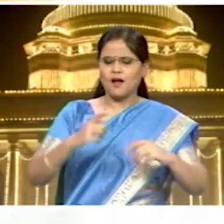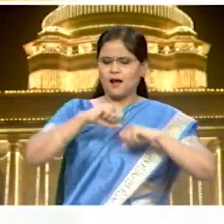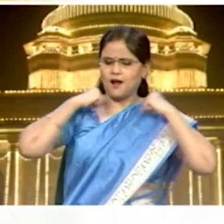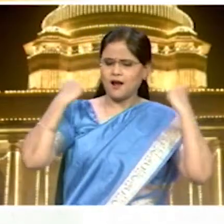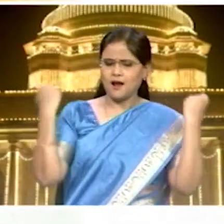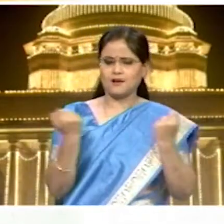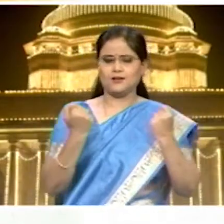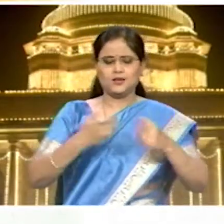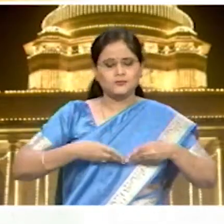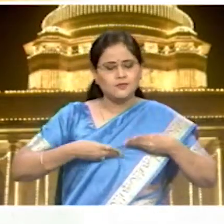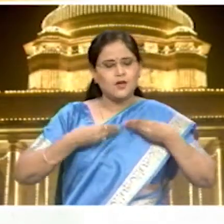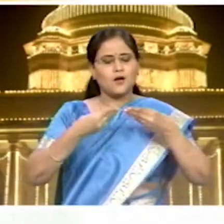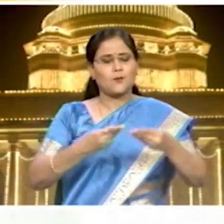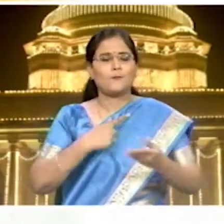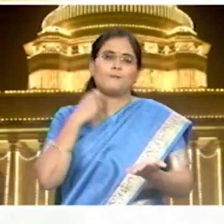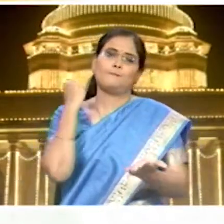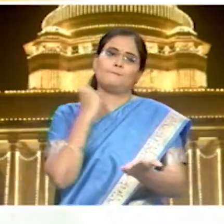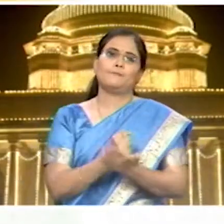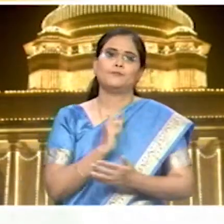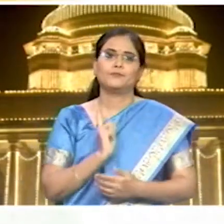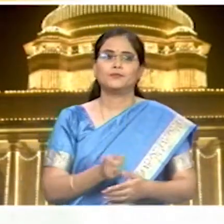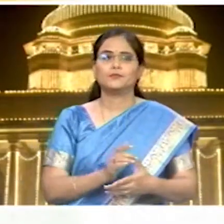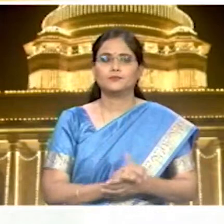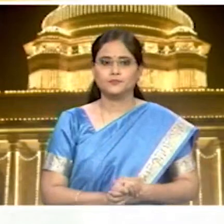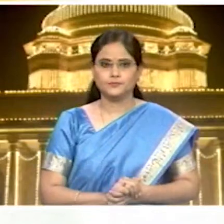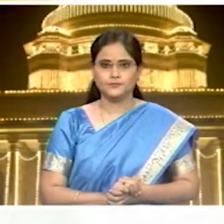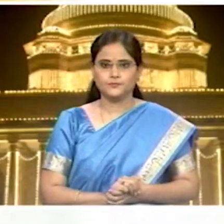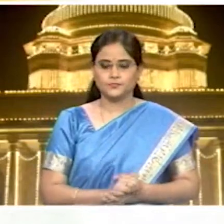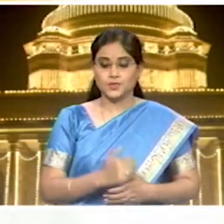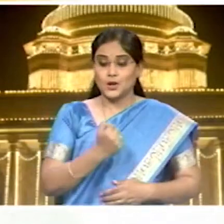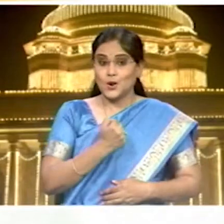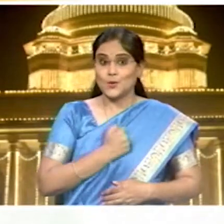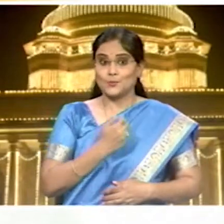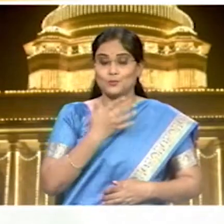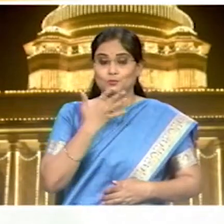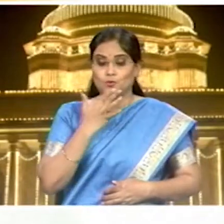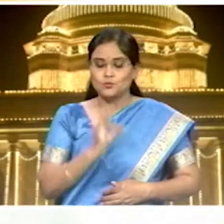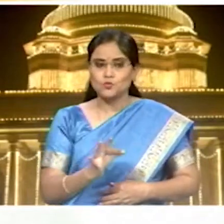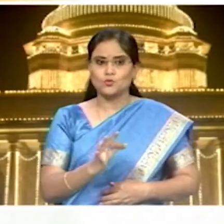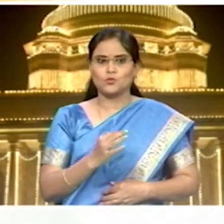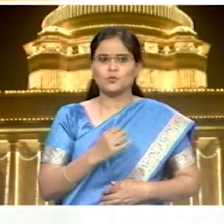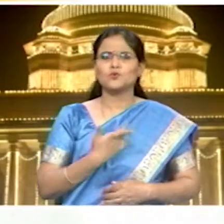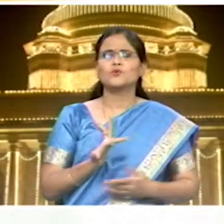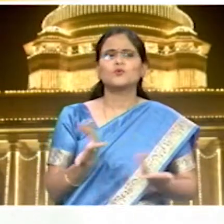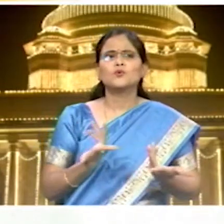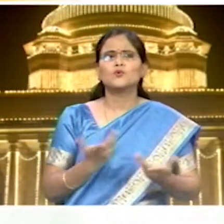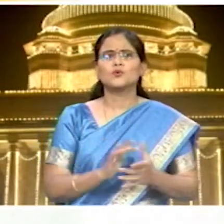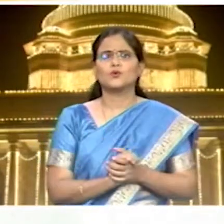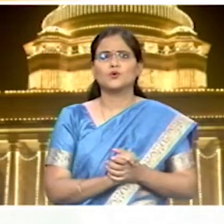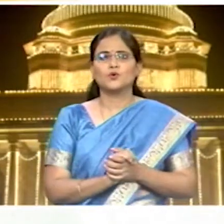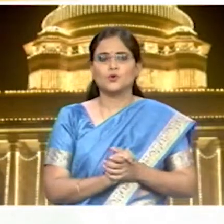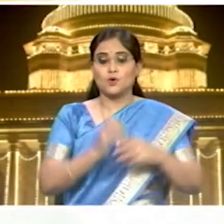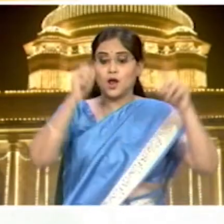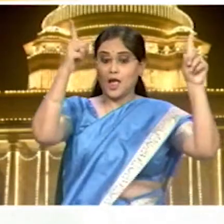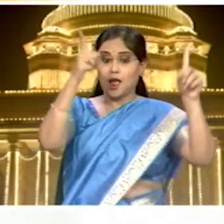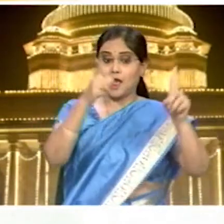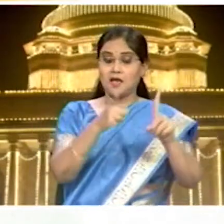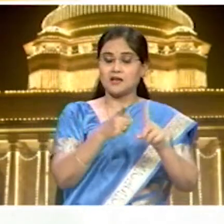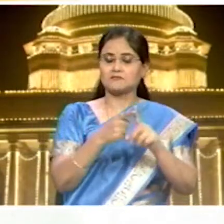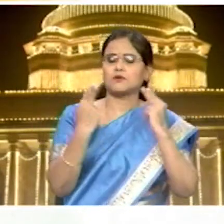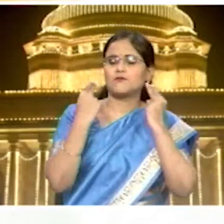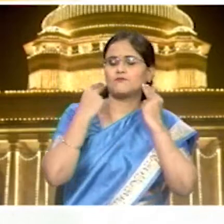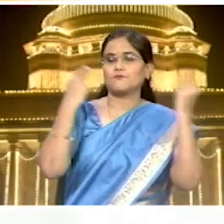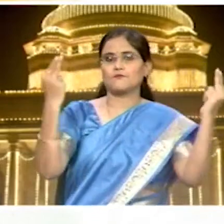का संकल्प लेना चाहिए। हमारे अस्तित्व की सार्थकता एक महान भारत के निर्माण में